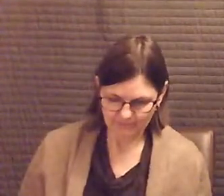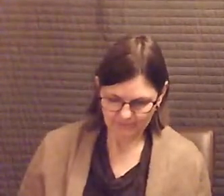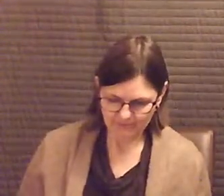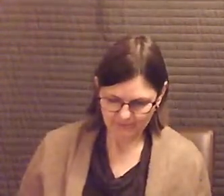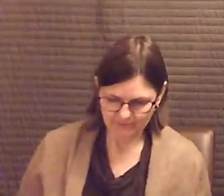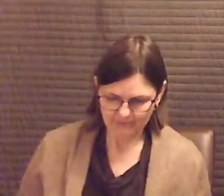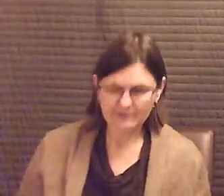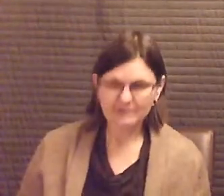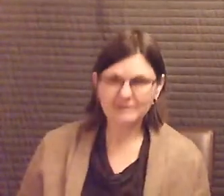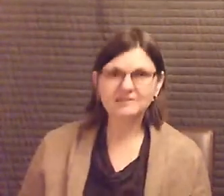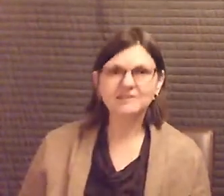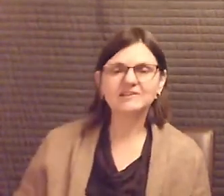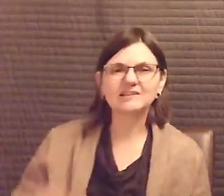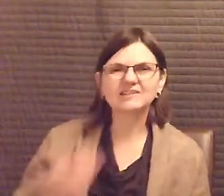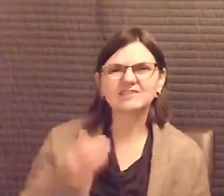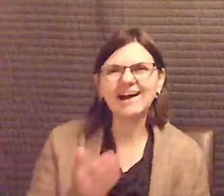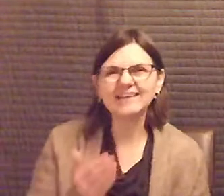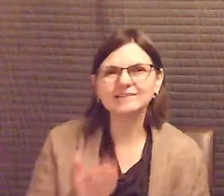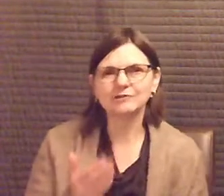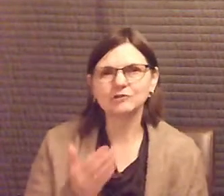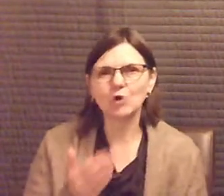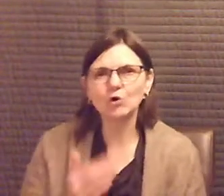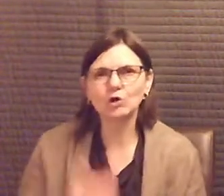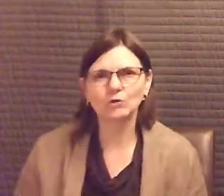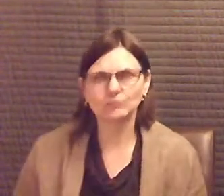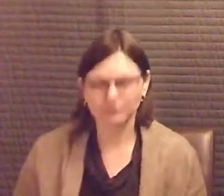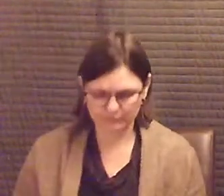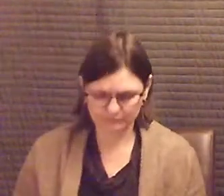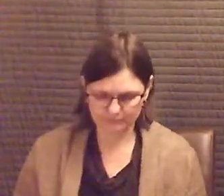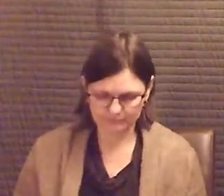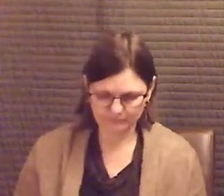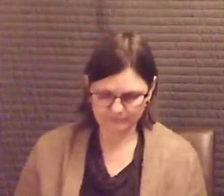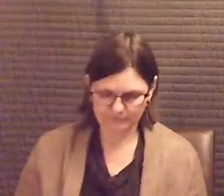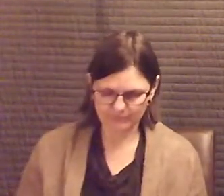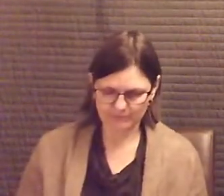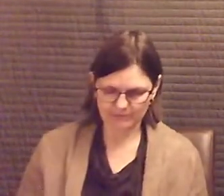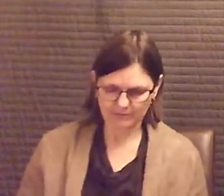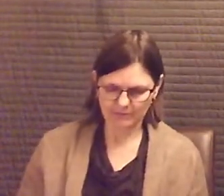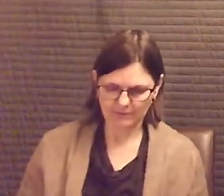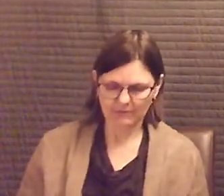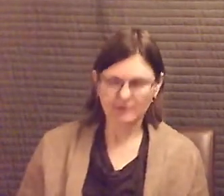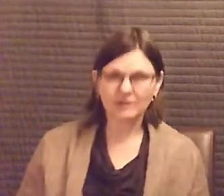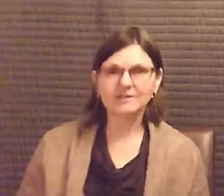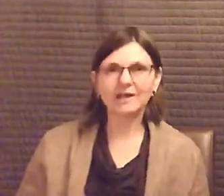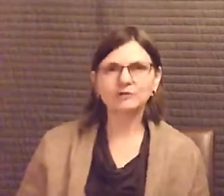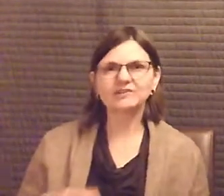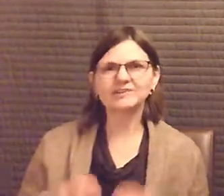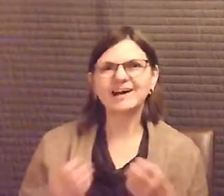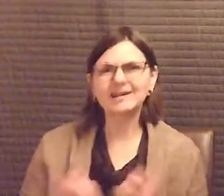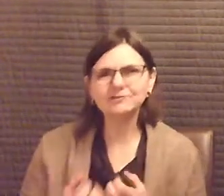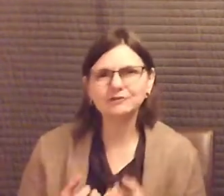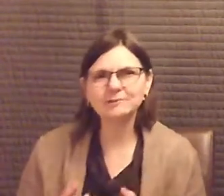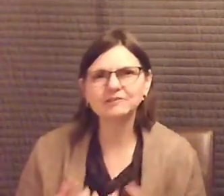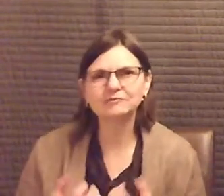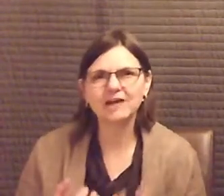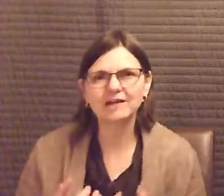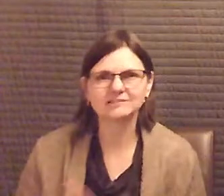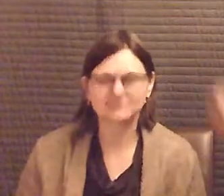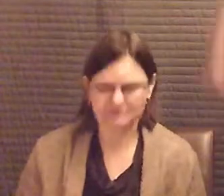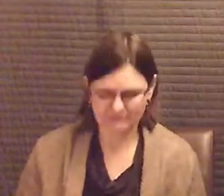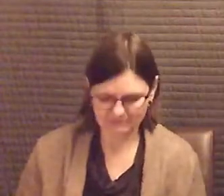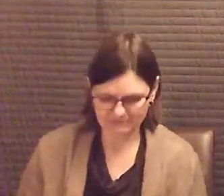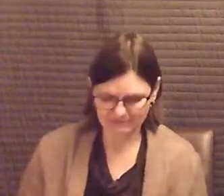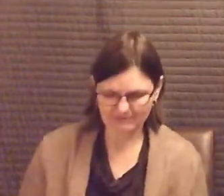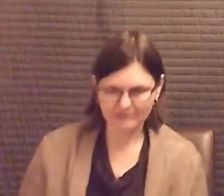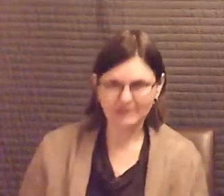willen van de liefde dan zie je hier dat kwader van ongeloof was handeling mijn schaar zaden weet het goed van de mens verhaal